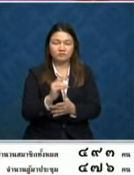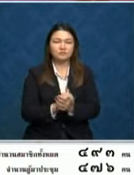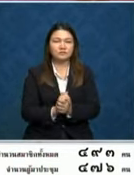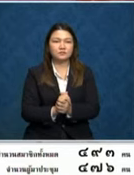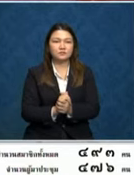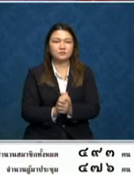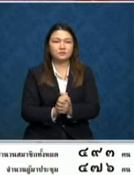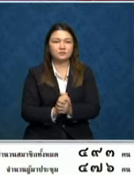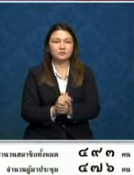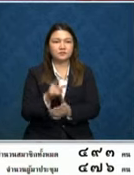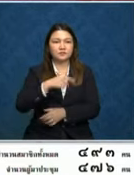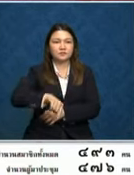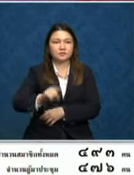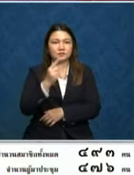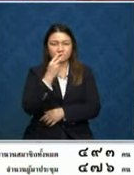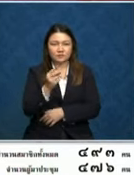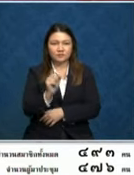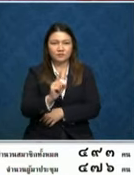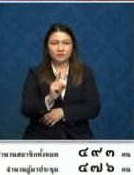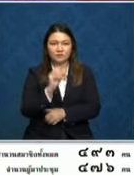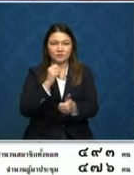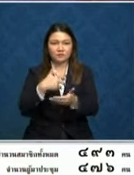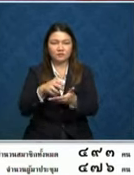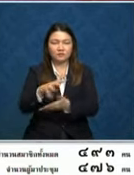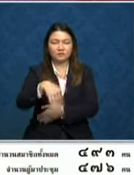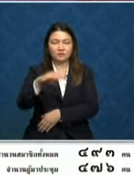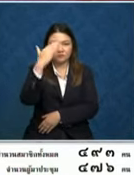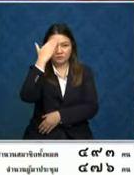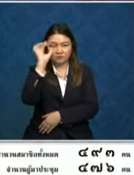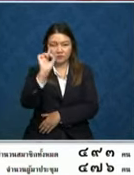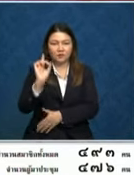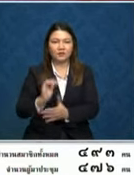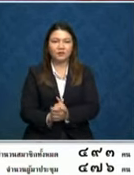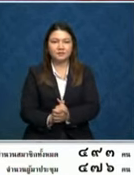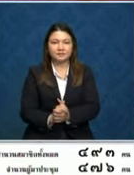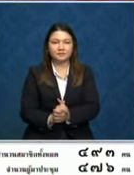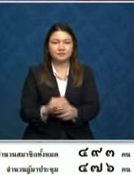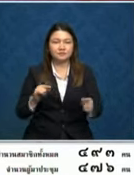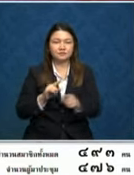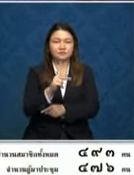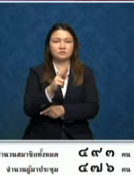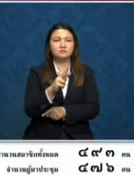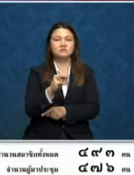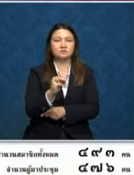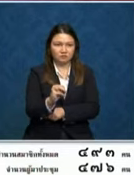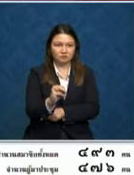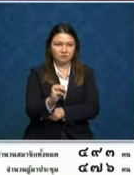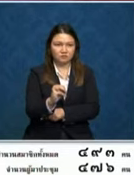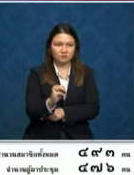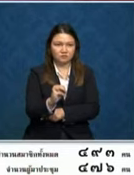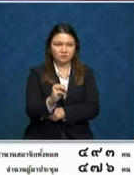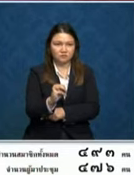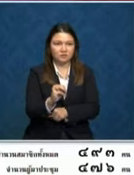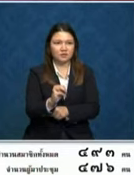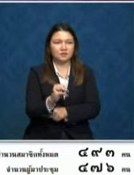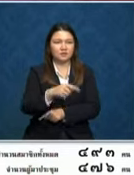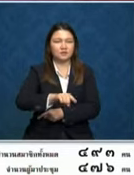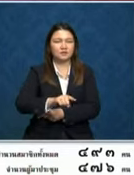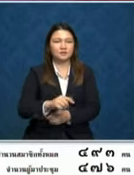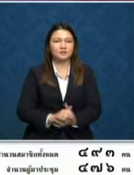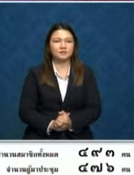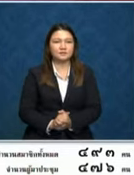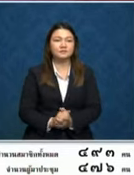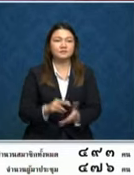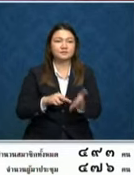ได้ให้ท่านประธานทราบนะครับในส่วนของกรมศุลกากรครับท่านประธานเขามีการวัดผลสัมฤทธิ์